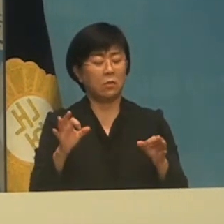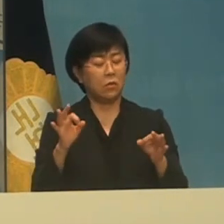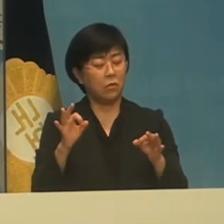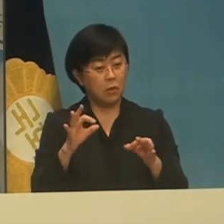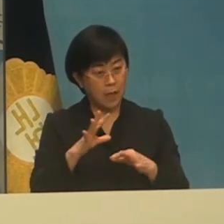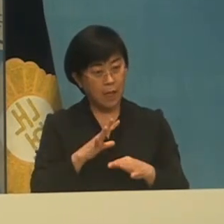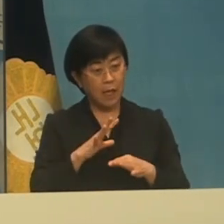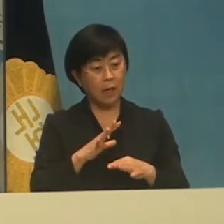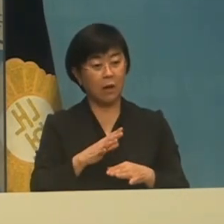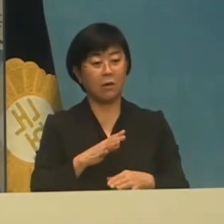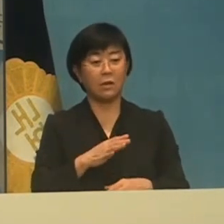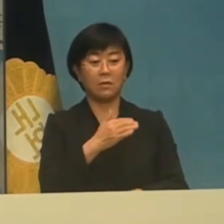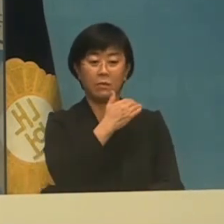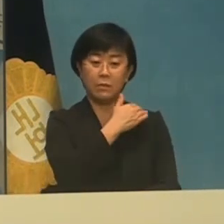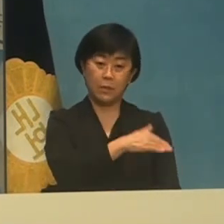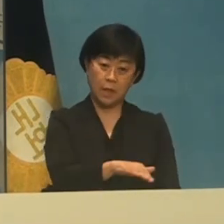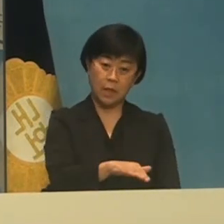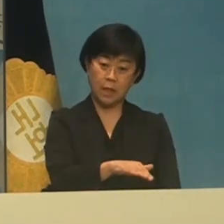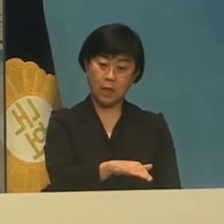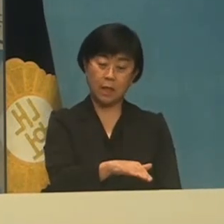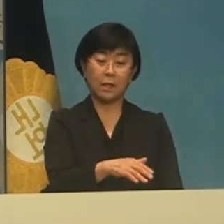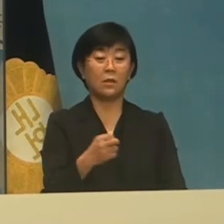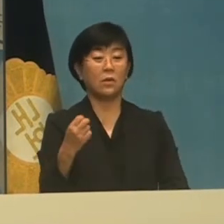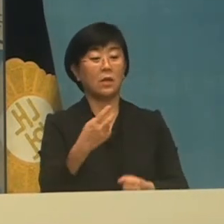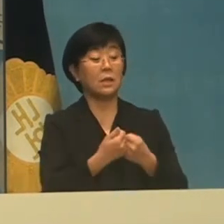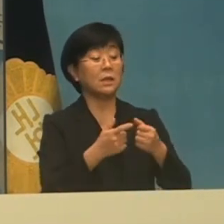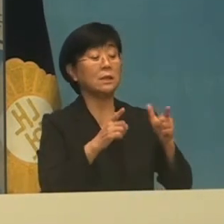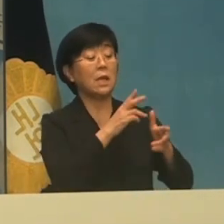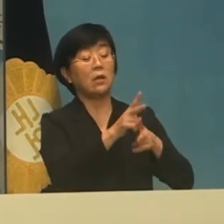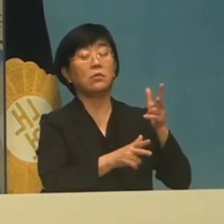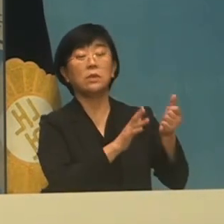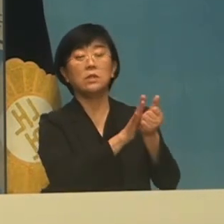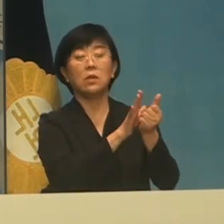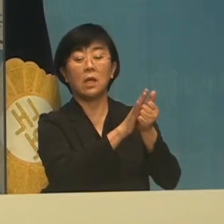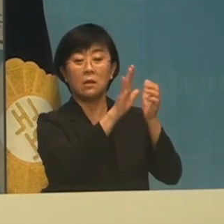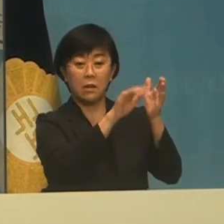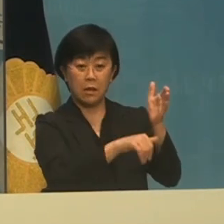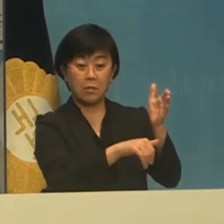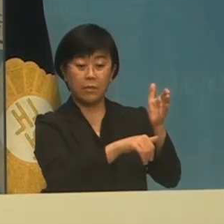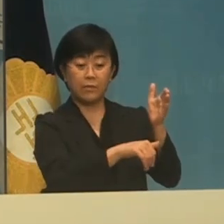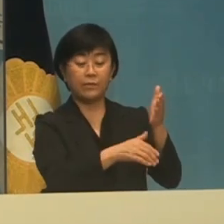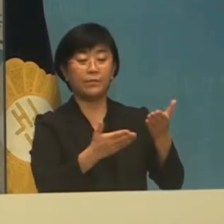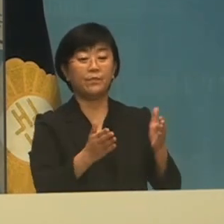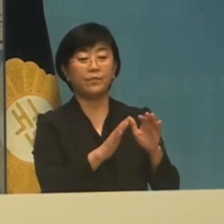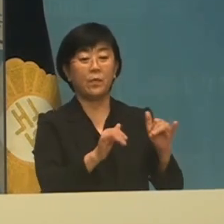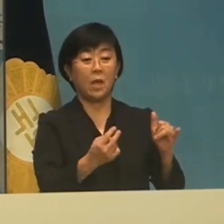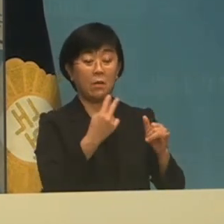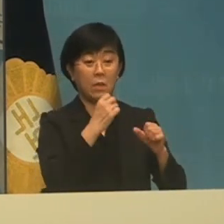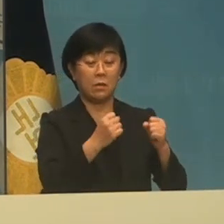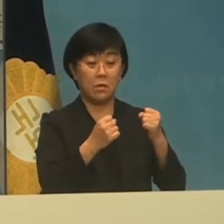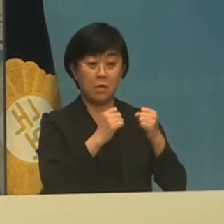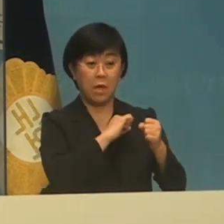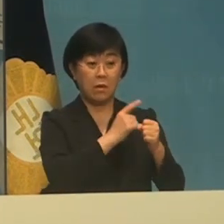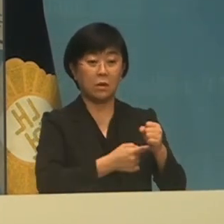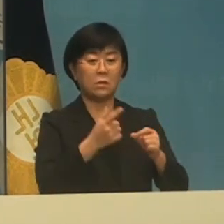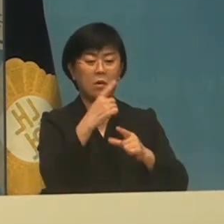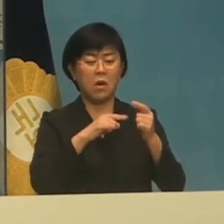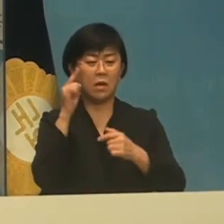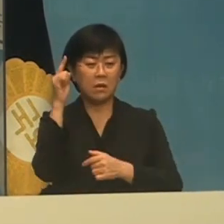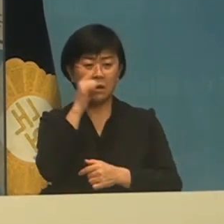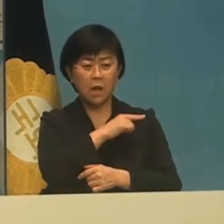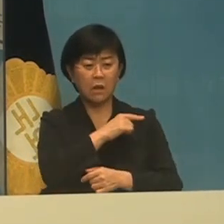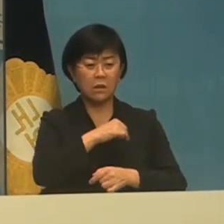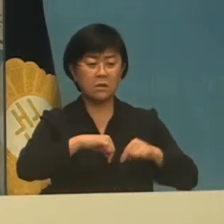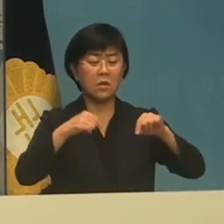놀라우리만치 무관심합니다. 심지어 그 산업을 지원하는 과정에서 노동자들의 생명건강권을 더욱